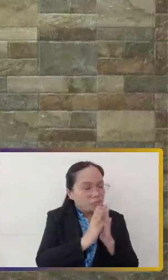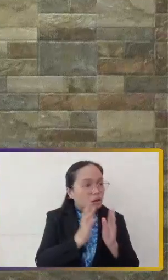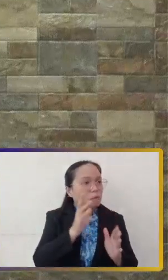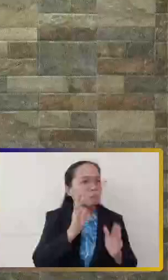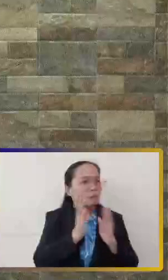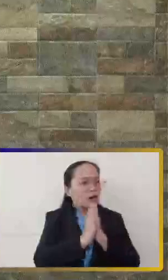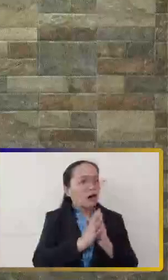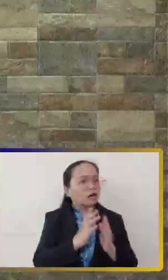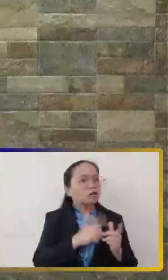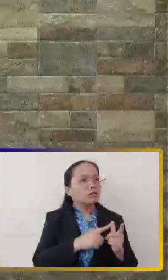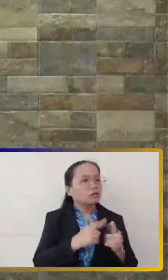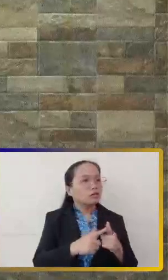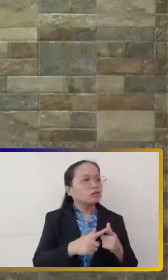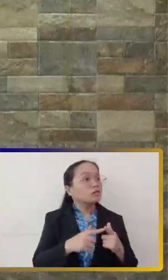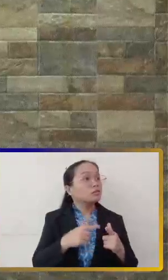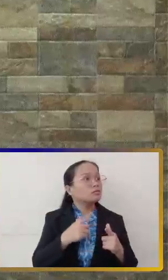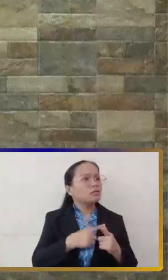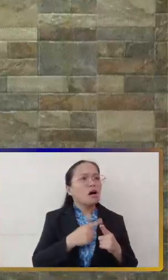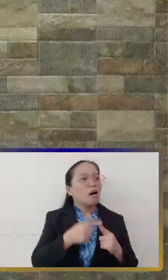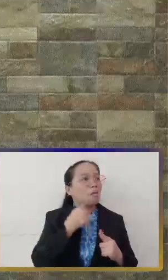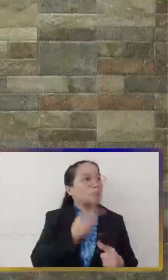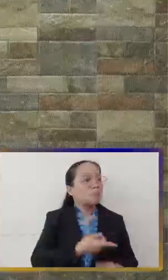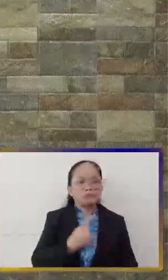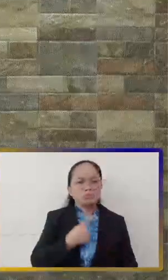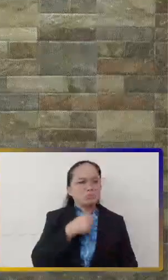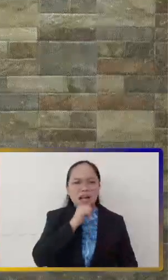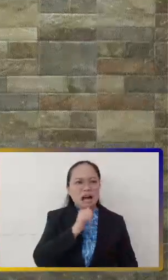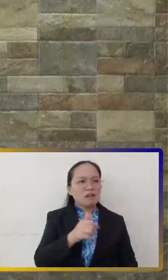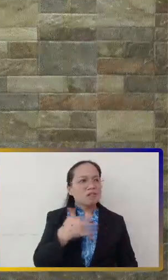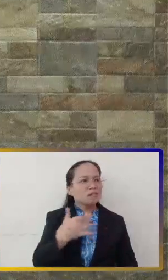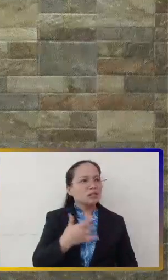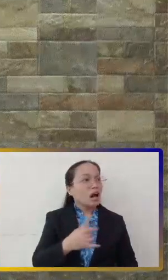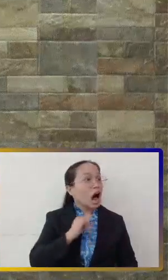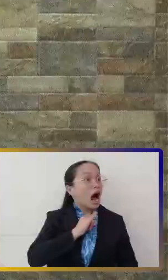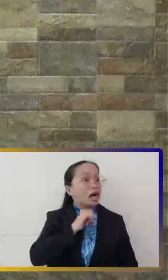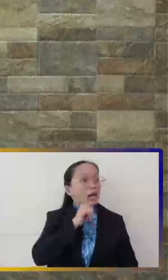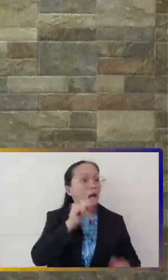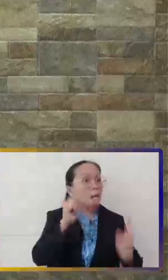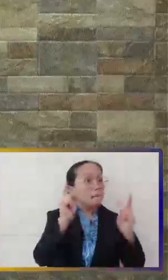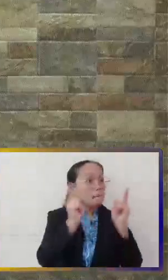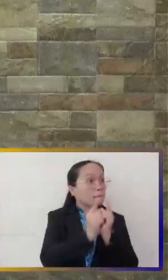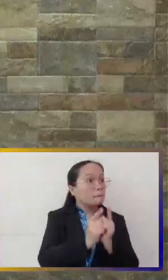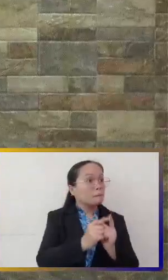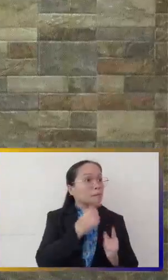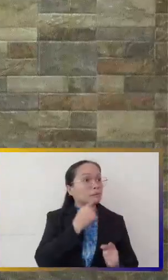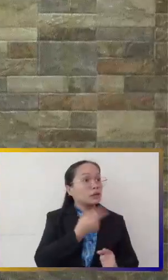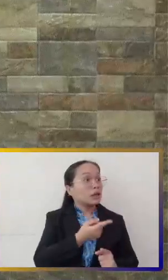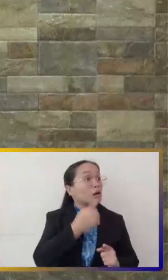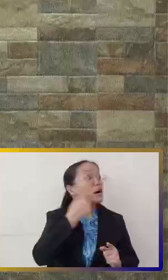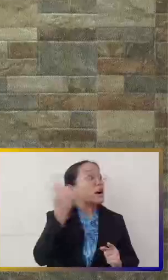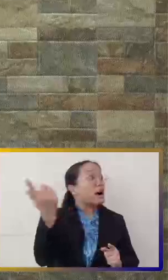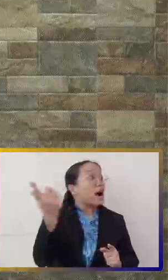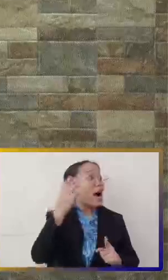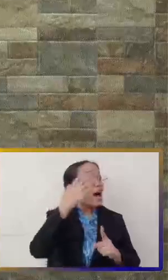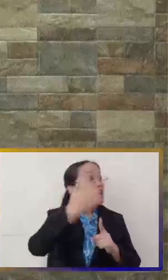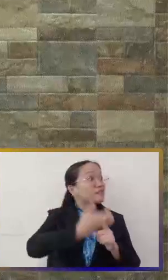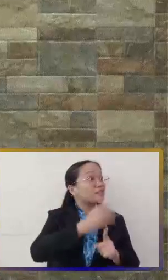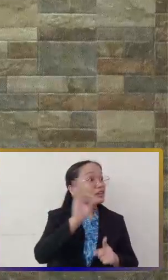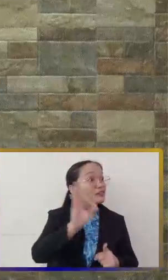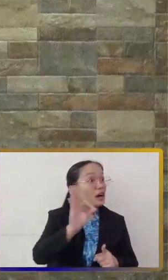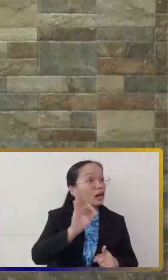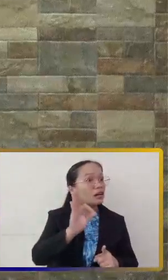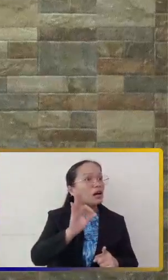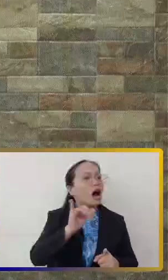naririnig lahat ni Daniel. Sabi, hindi ko akalain na makakatagpo ako ng pastor ng Friday sapat every Friday, tinatalaga ko yan sa